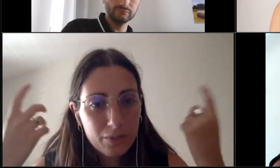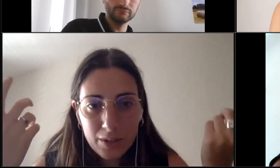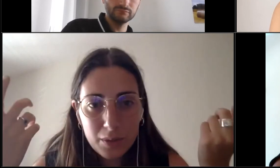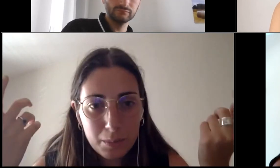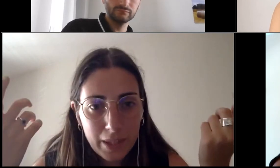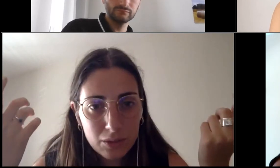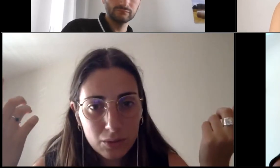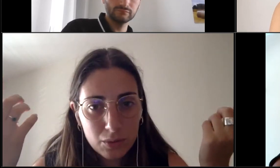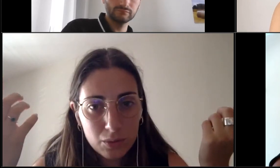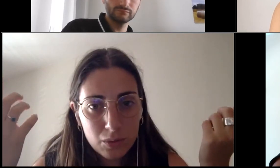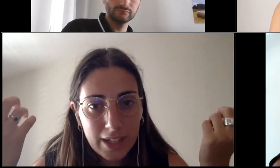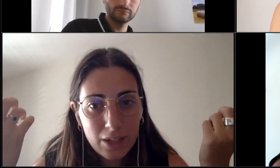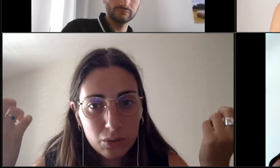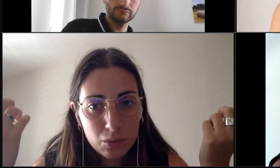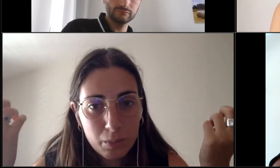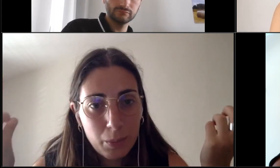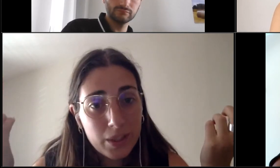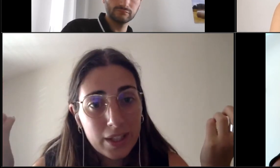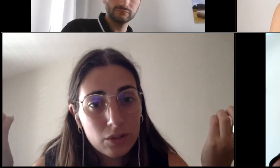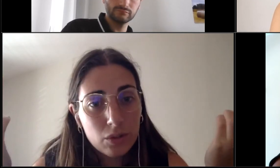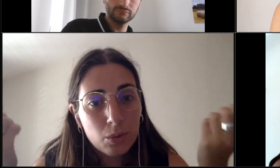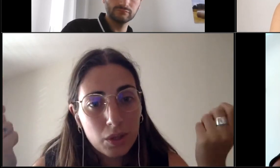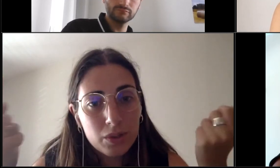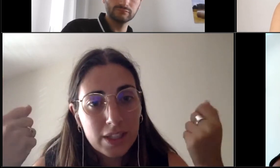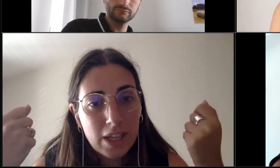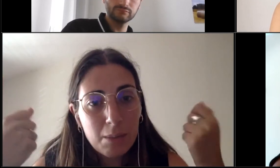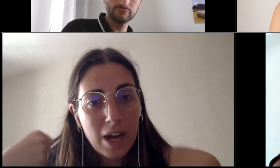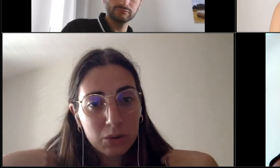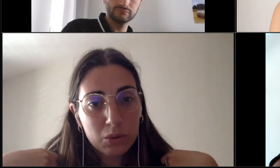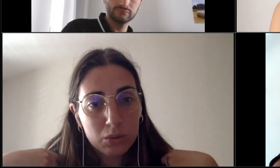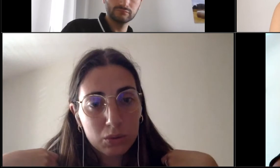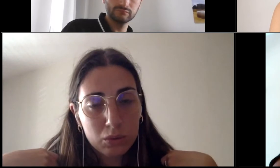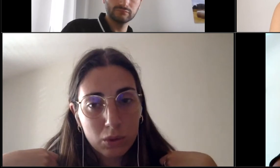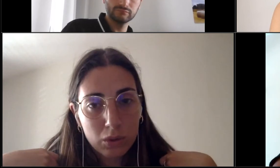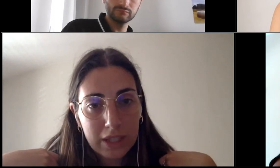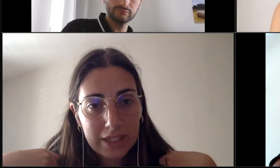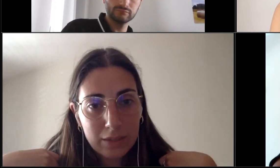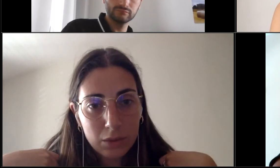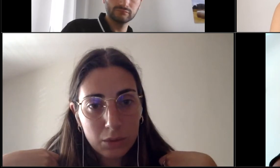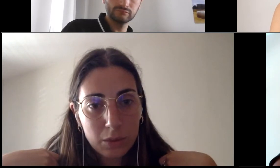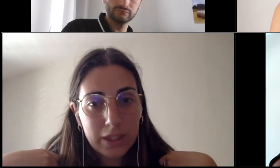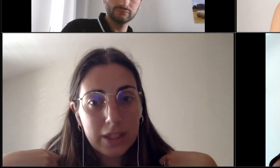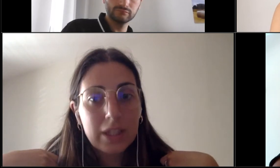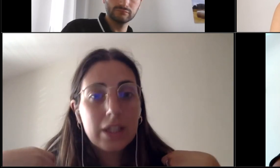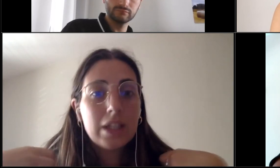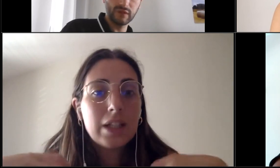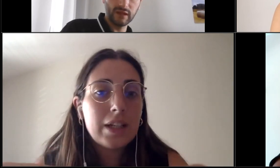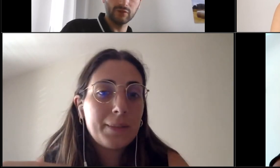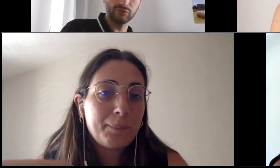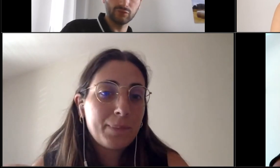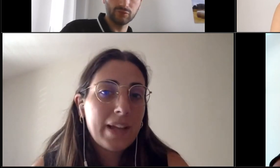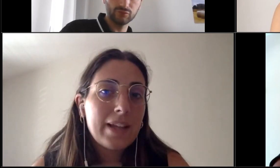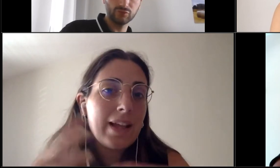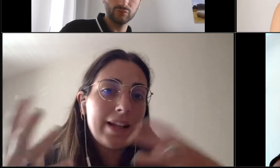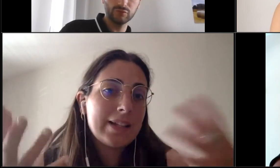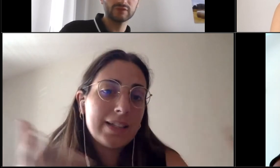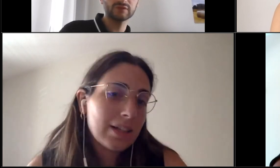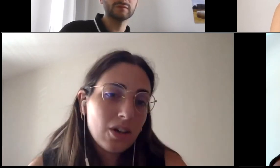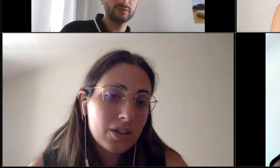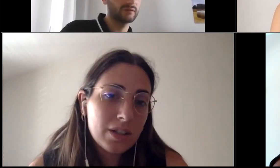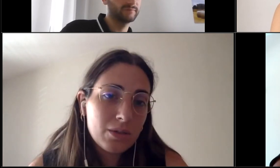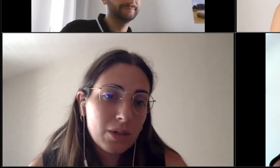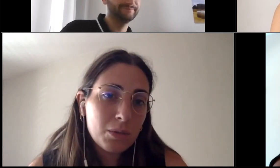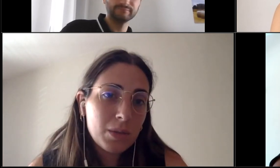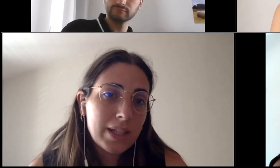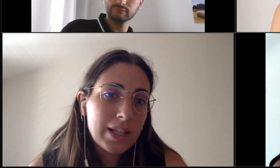vuole fare un impianto fotovoltaico sul proprio tetto quello si chiama autoconsumo collettivo quindi è la